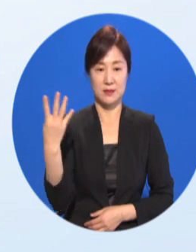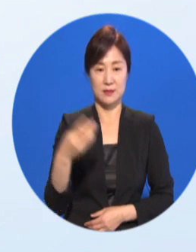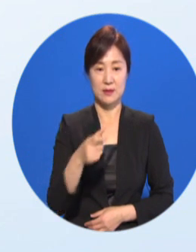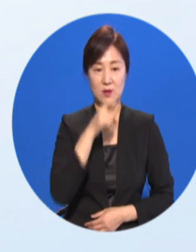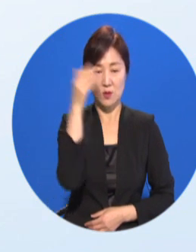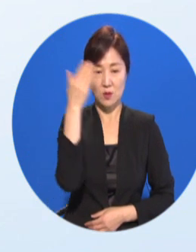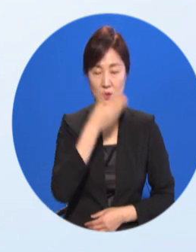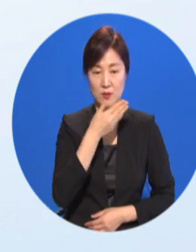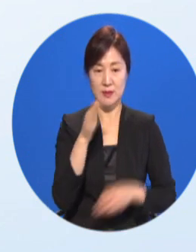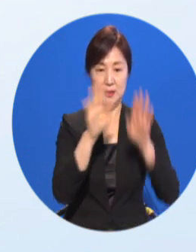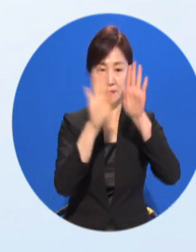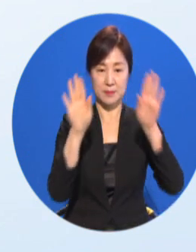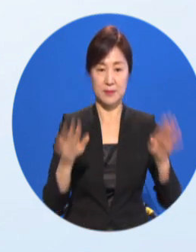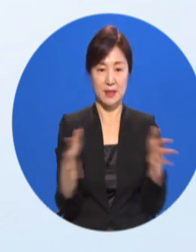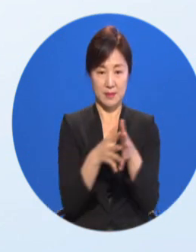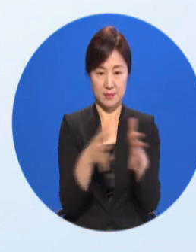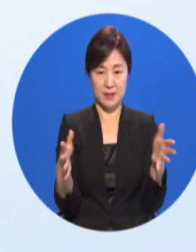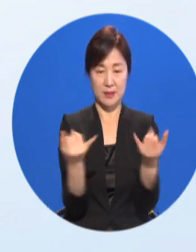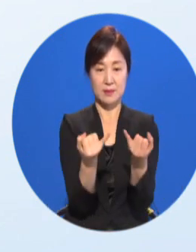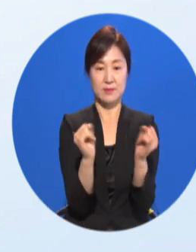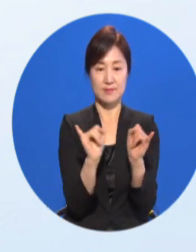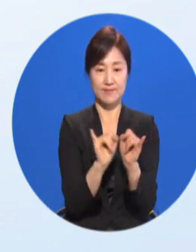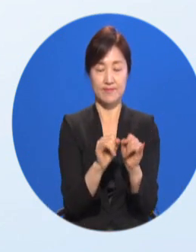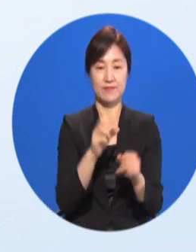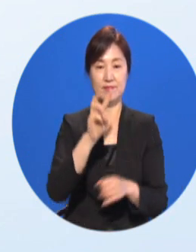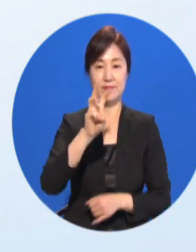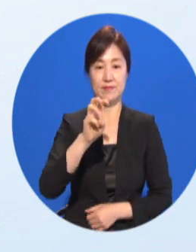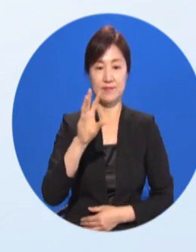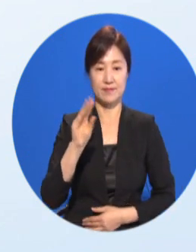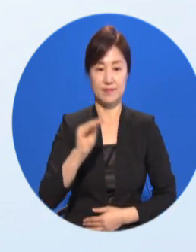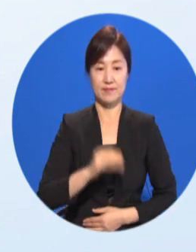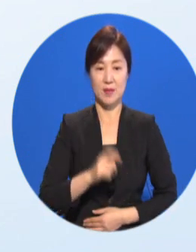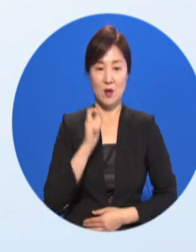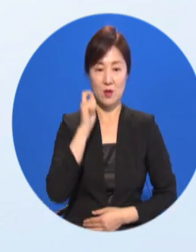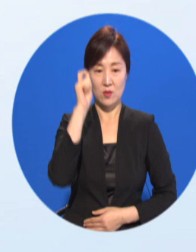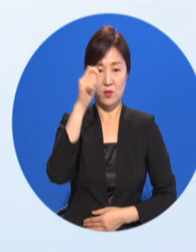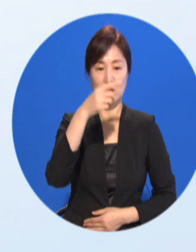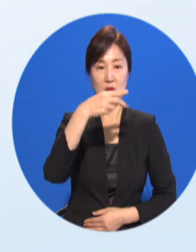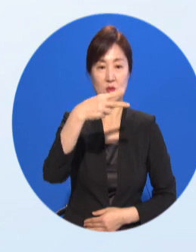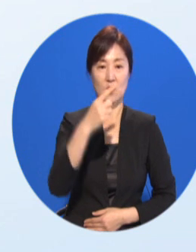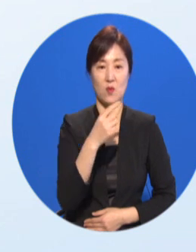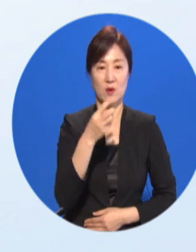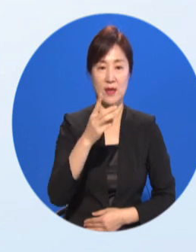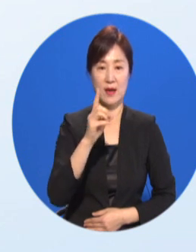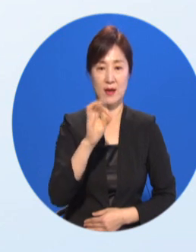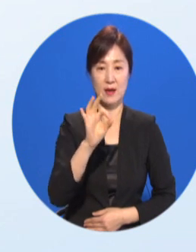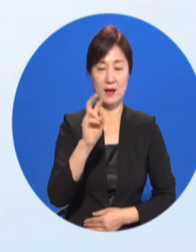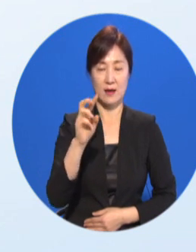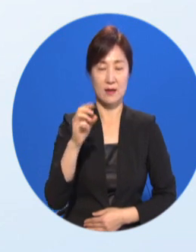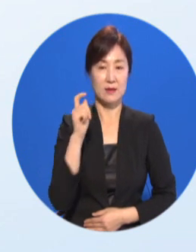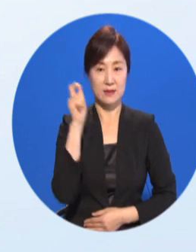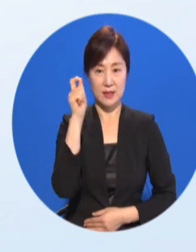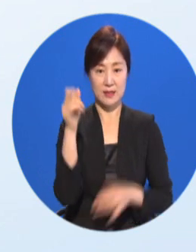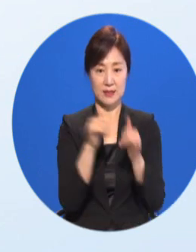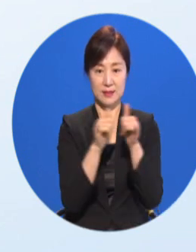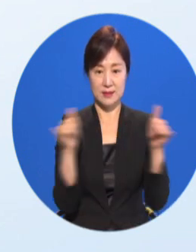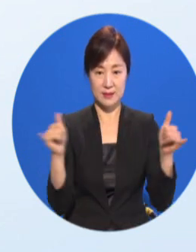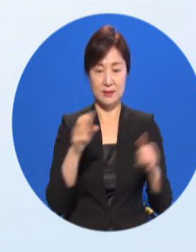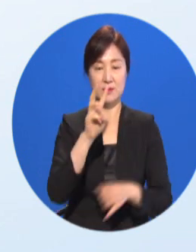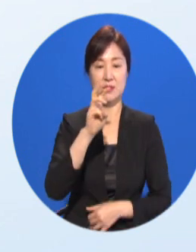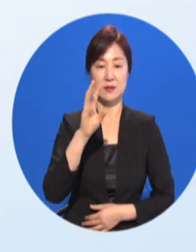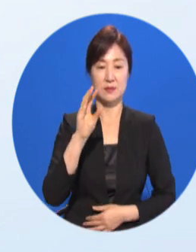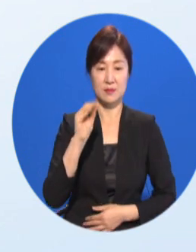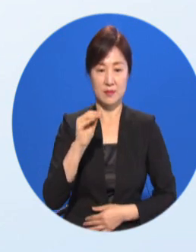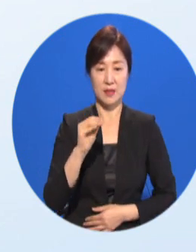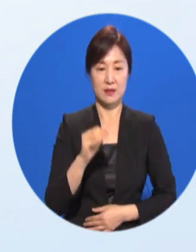아파트 1단지 부녀회 1동 300,000원 고흥군 도양읍 도양 택시기사 1동 30만원 상 유